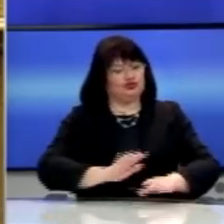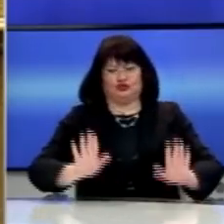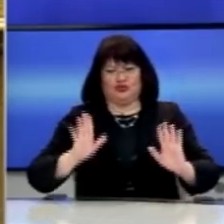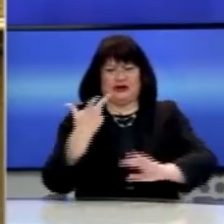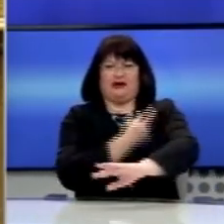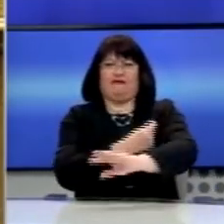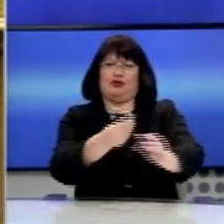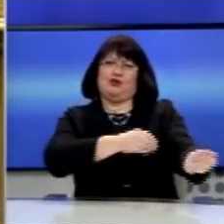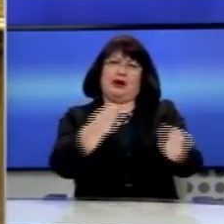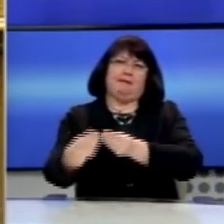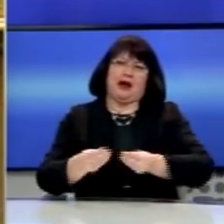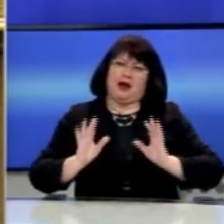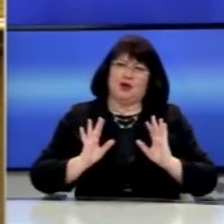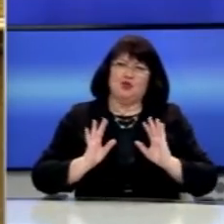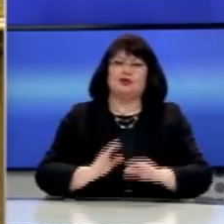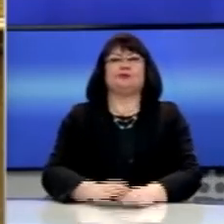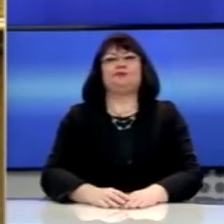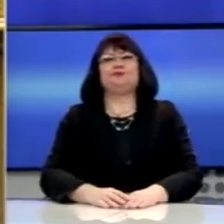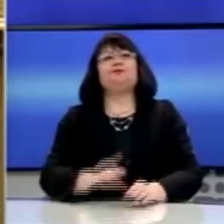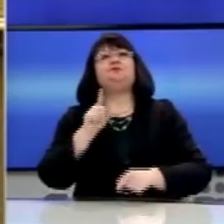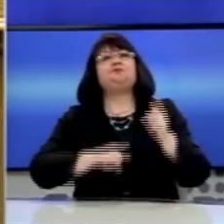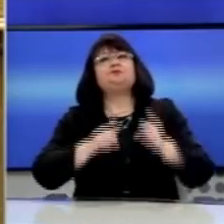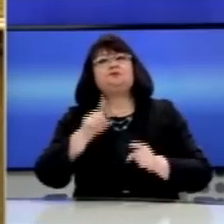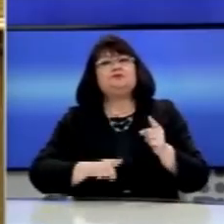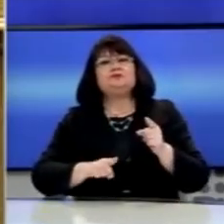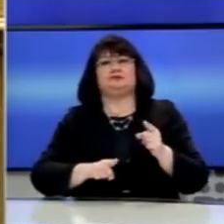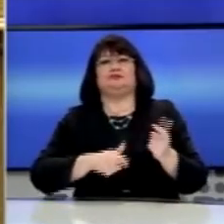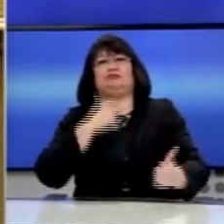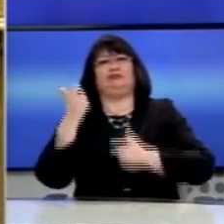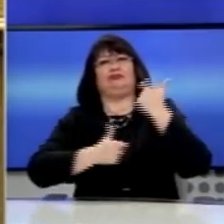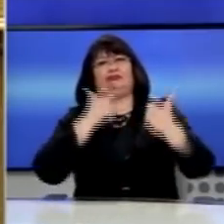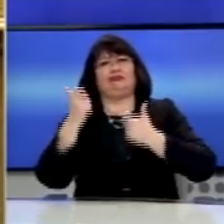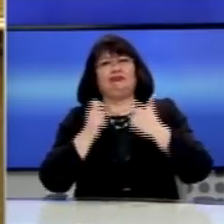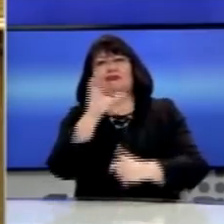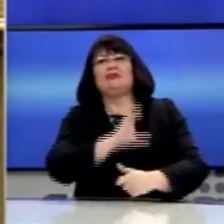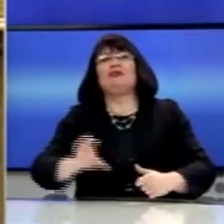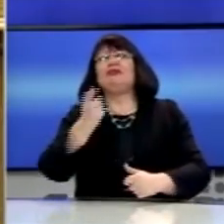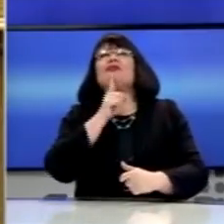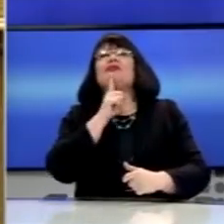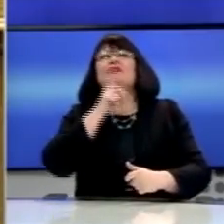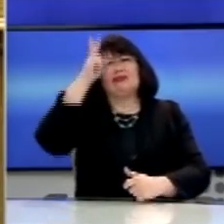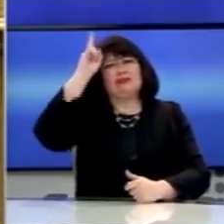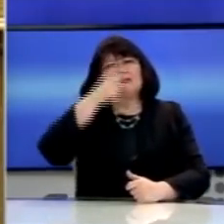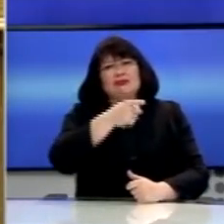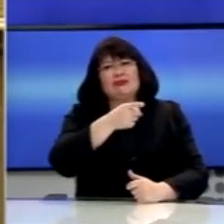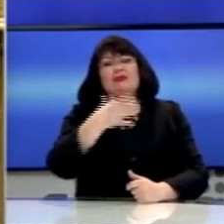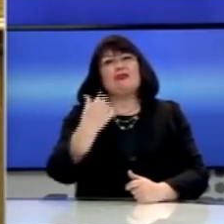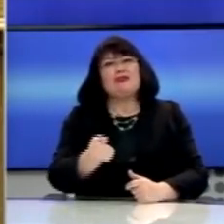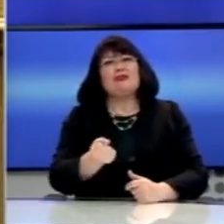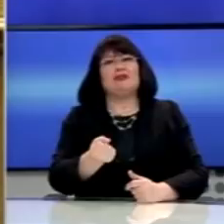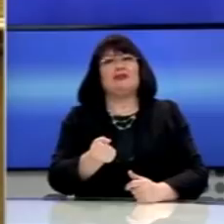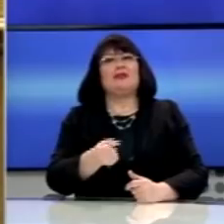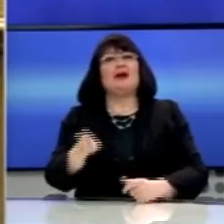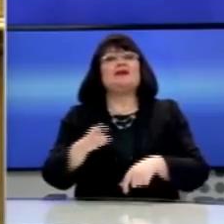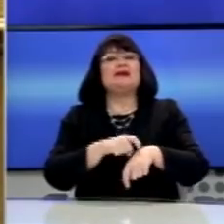Τη στιγμή μάλιστα που υπάρχουν φωνές ότι ισχυρά κράτη της Ευρωπαϊκής Ένωσης, όπως είναι η Γερμανία, έχουν